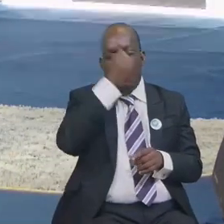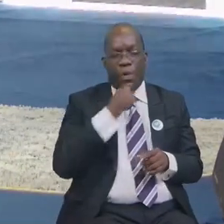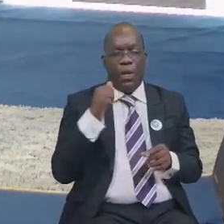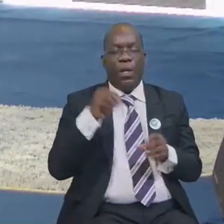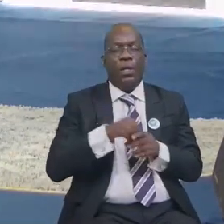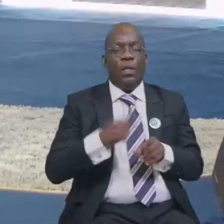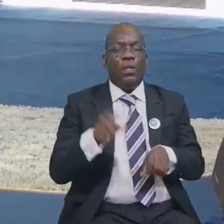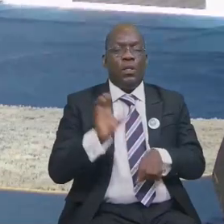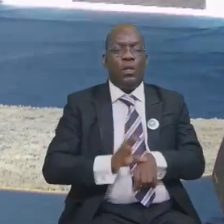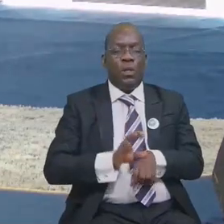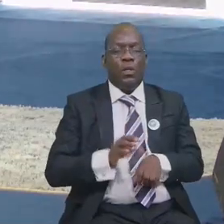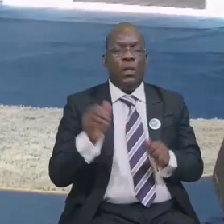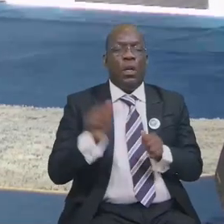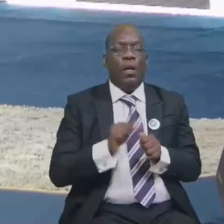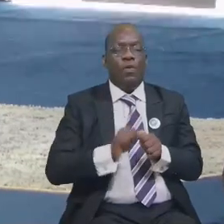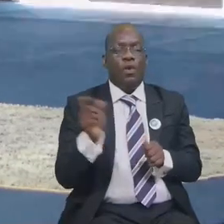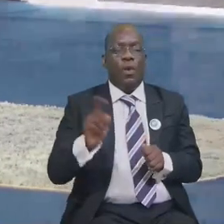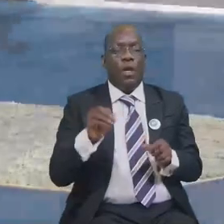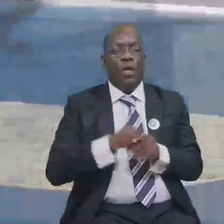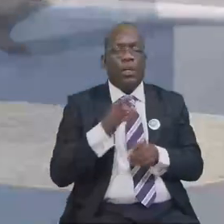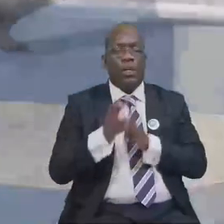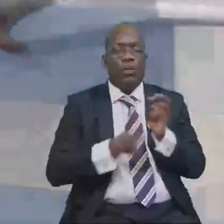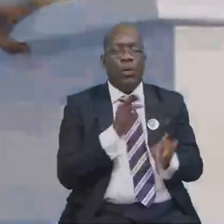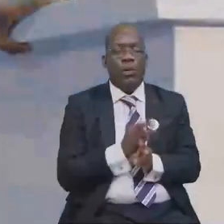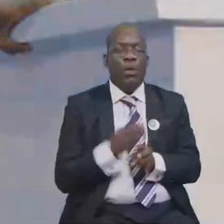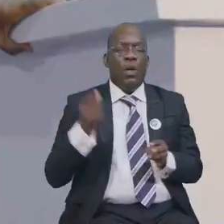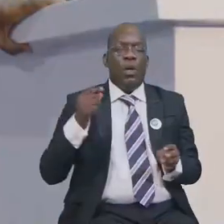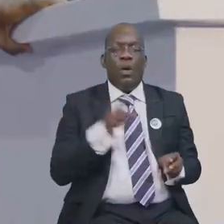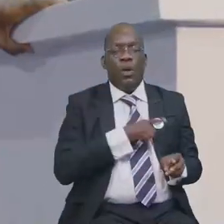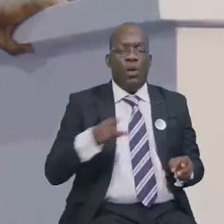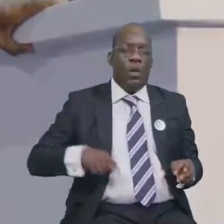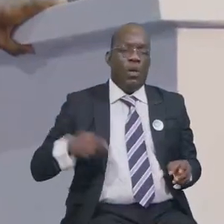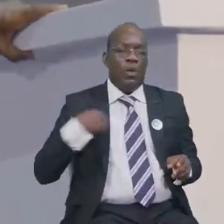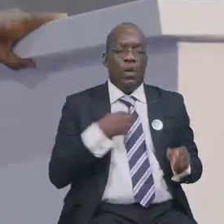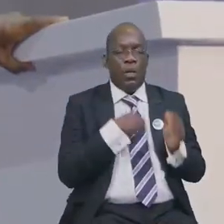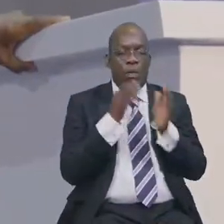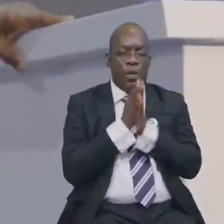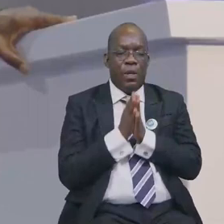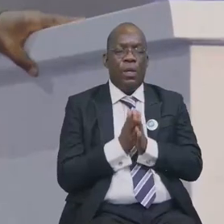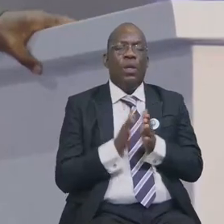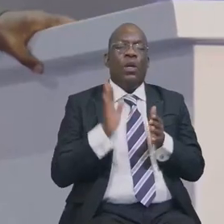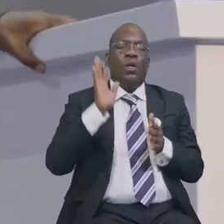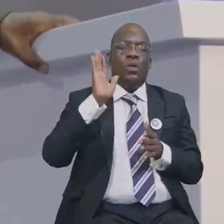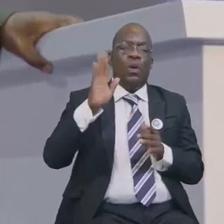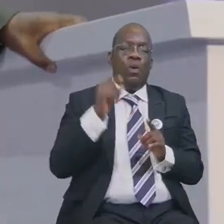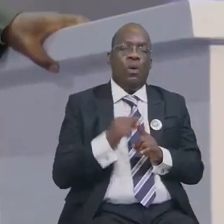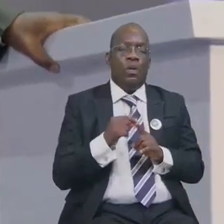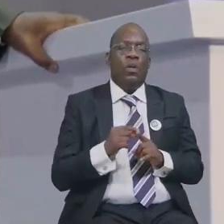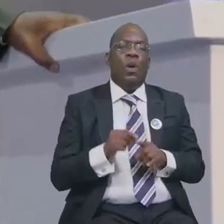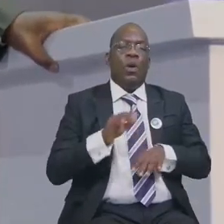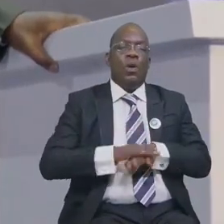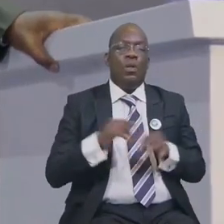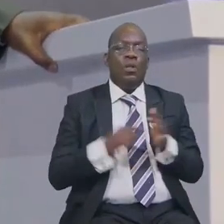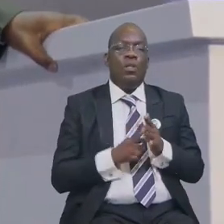monde. Seigneur, nous prions que ta parole sur ce rocher, que tu bâtisses ton